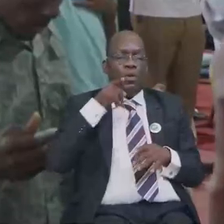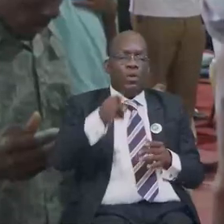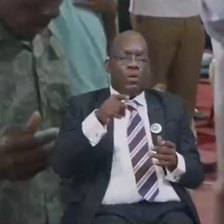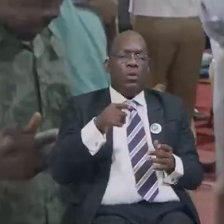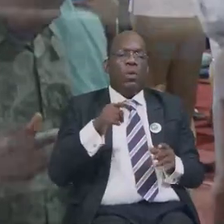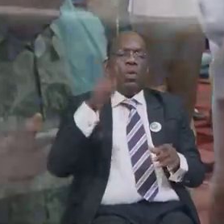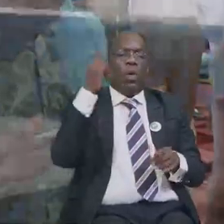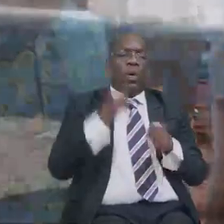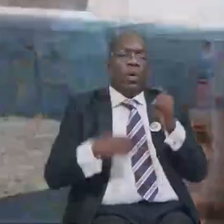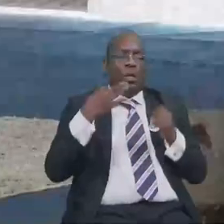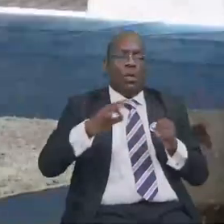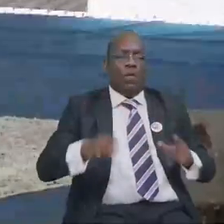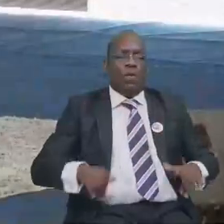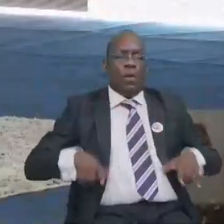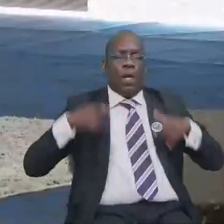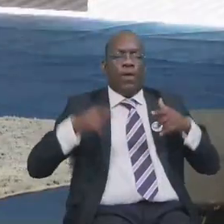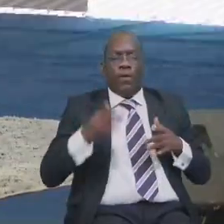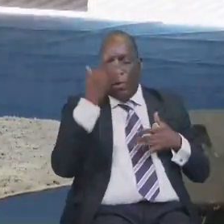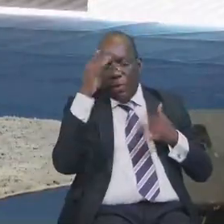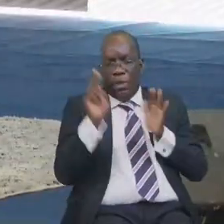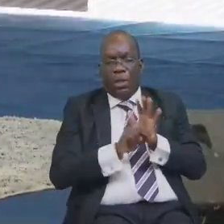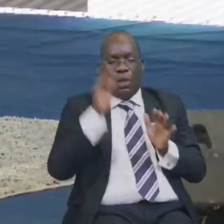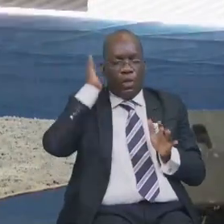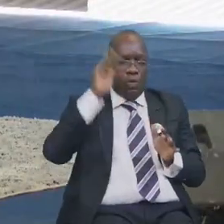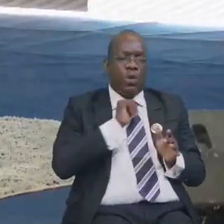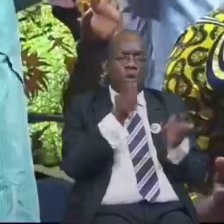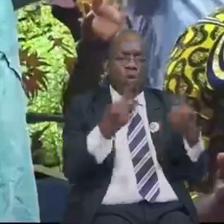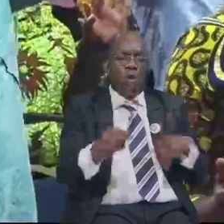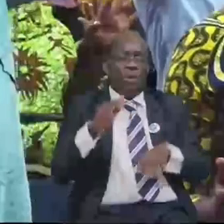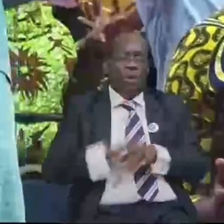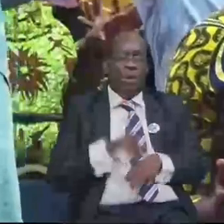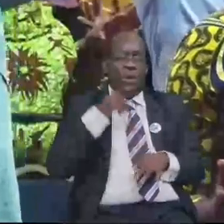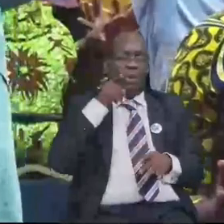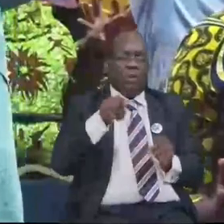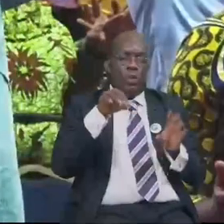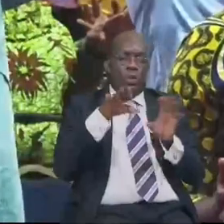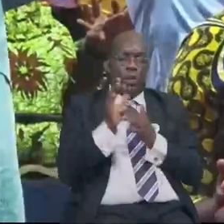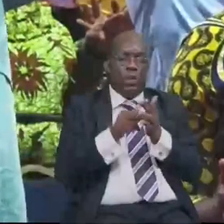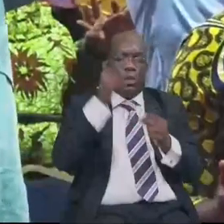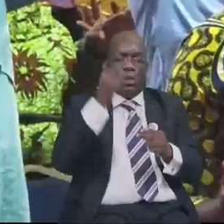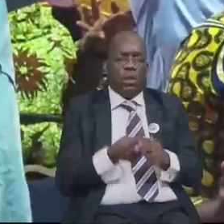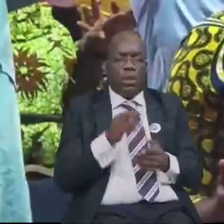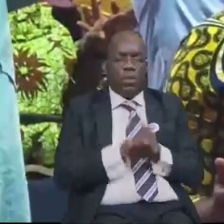Les maladies qui terminent la vie ne viendront pas sur toi au nom de Jésus.